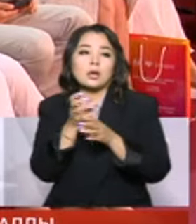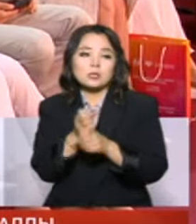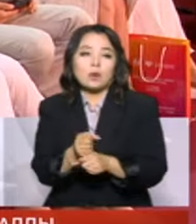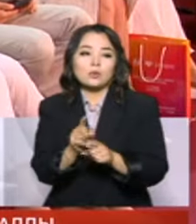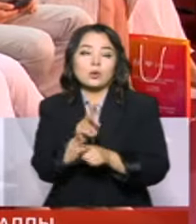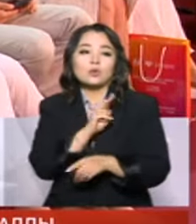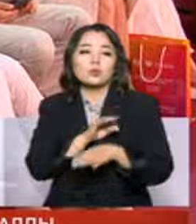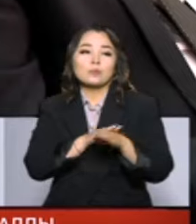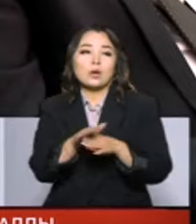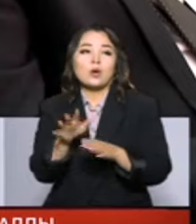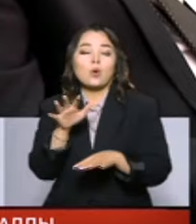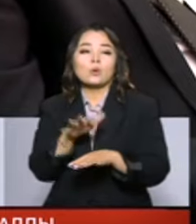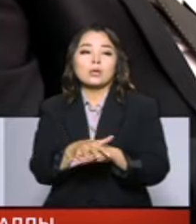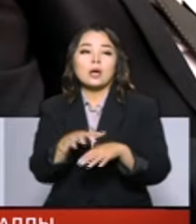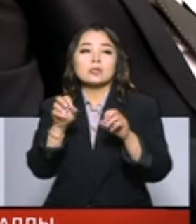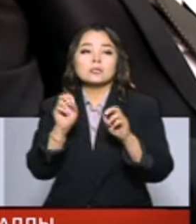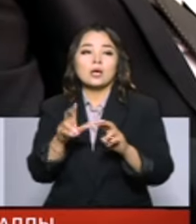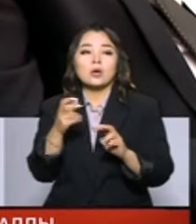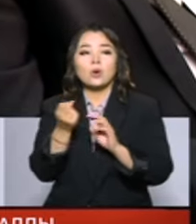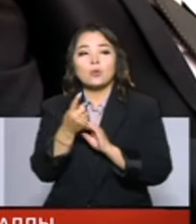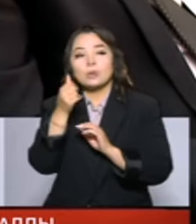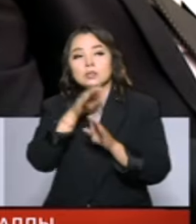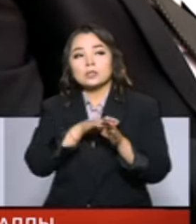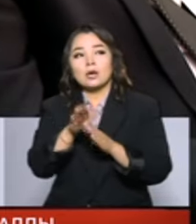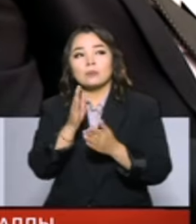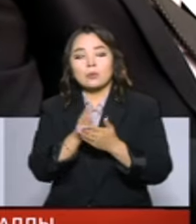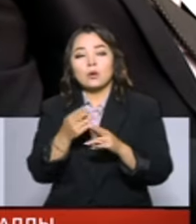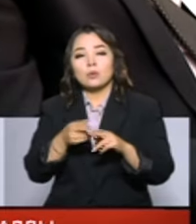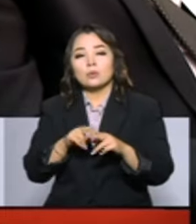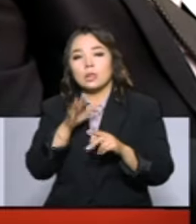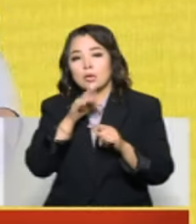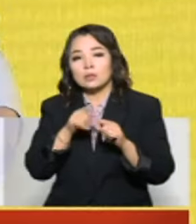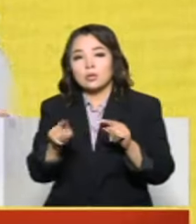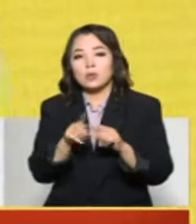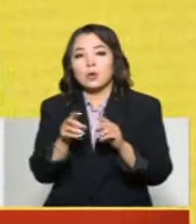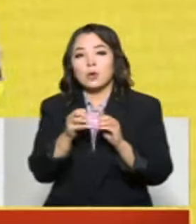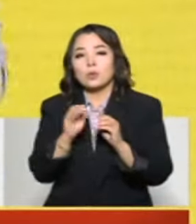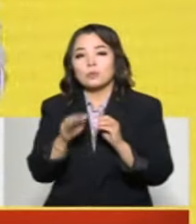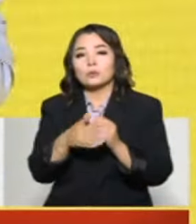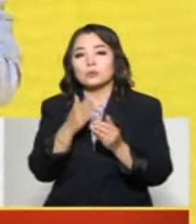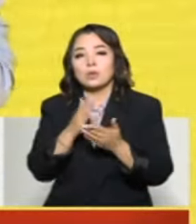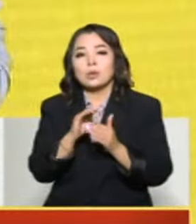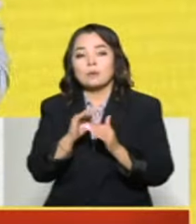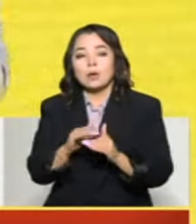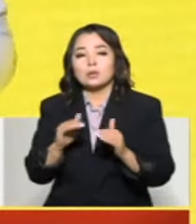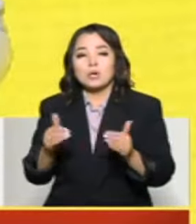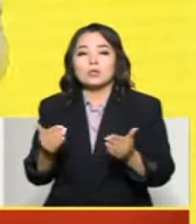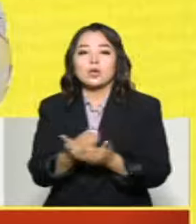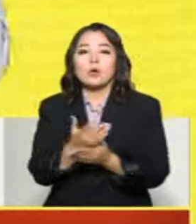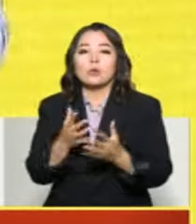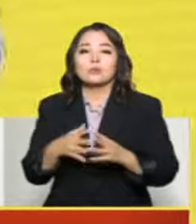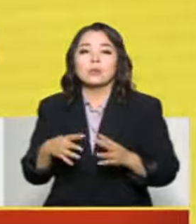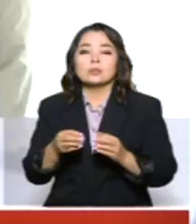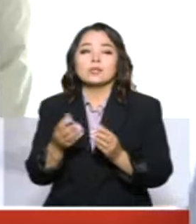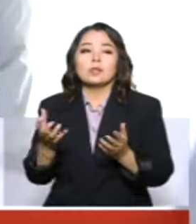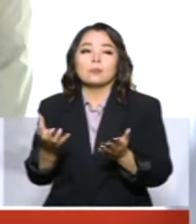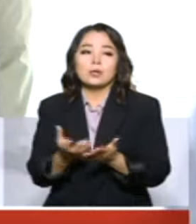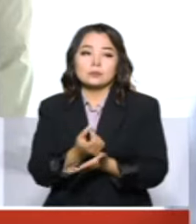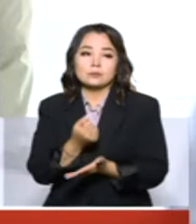істеп келе жатқан қорға биыл 11 жыл толды. Осы уақыт аралығында 10 мыңға жуық бала жаңа отбасын тапқан.